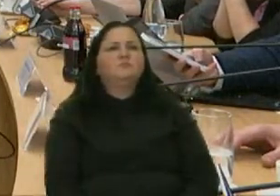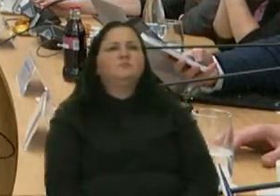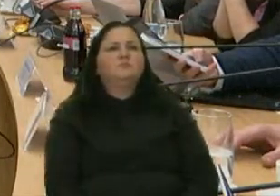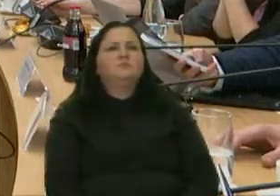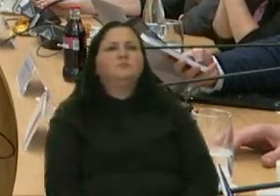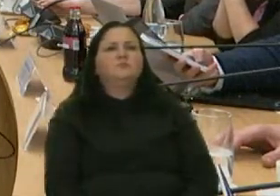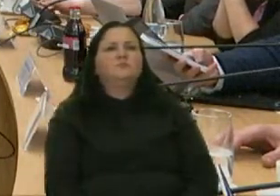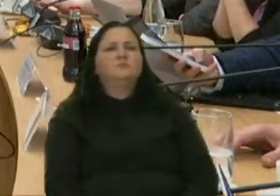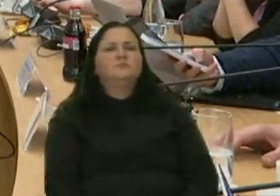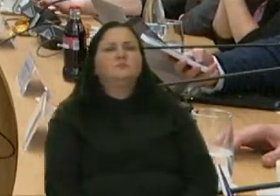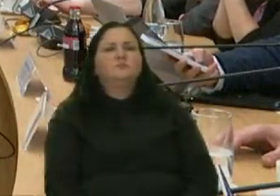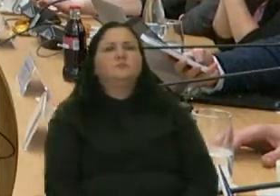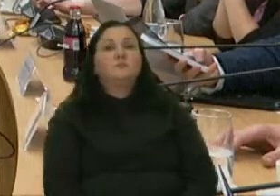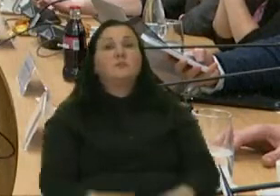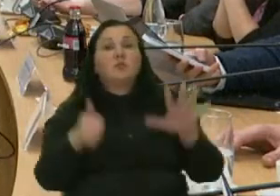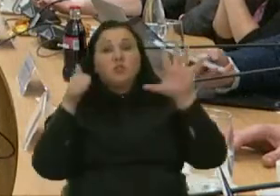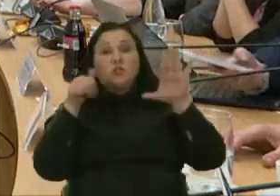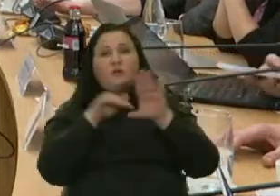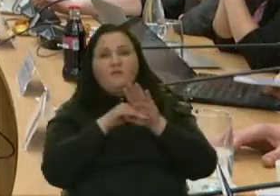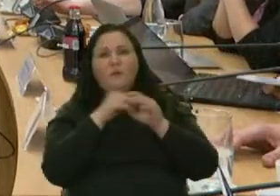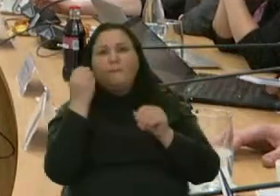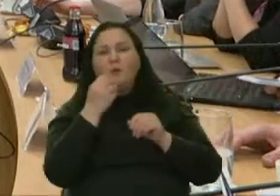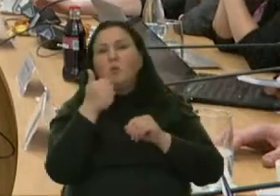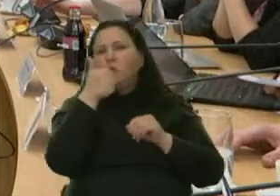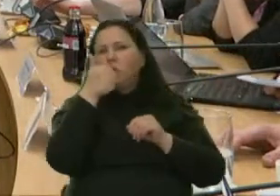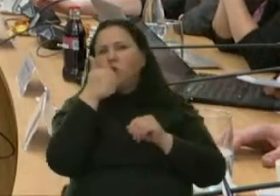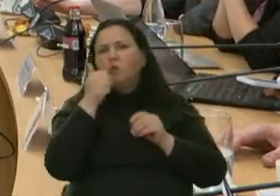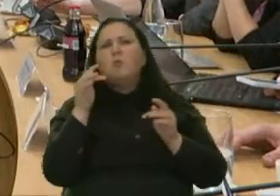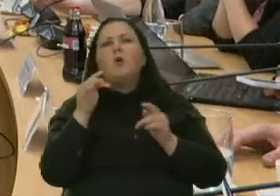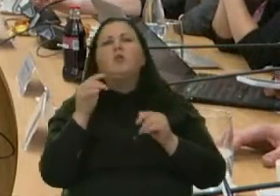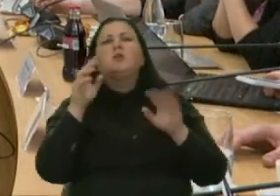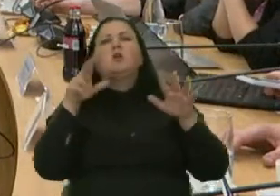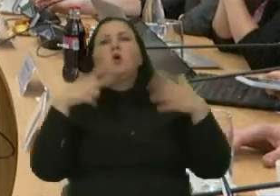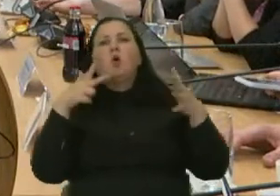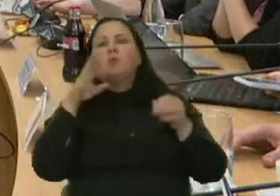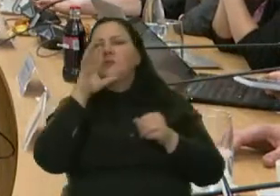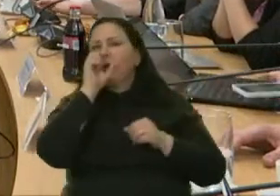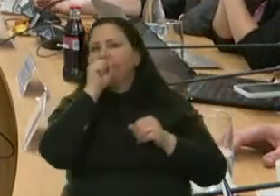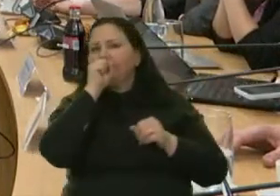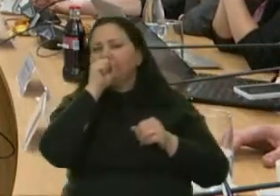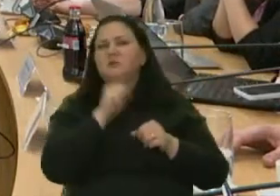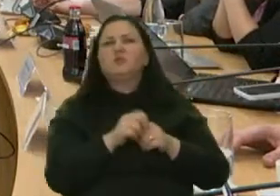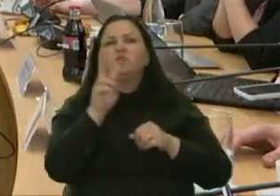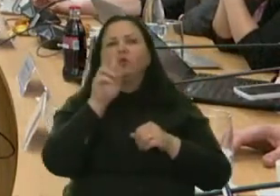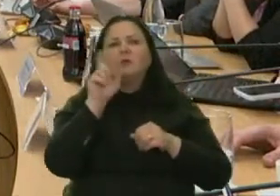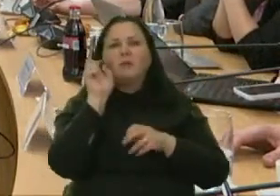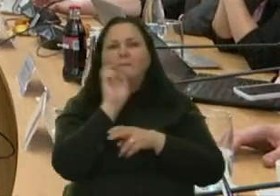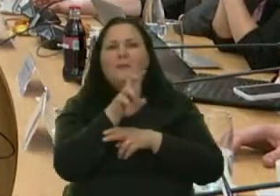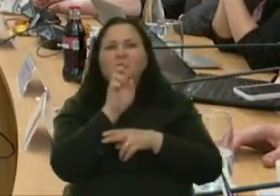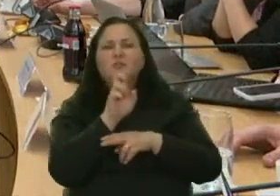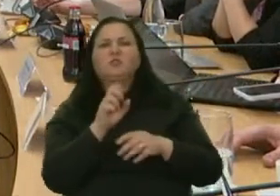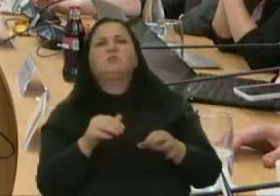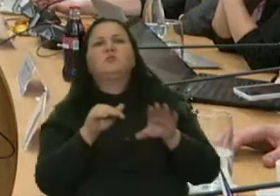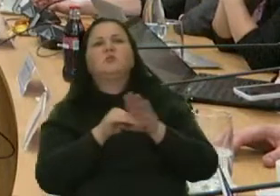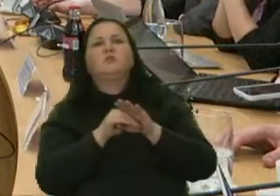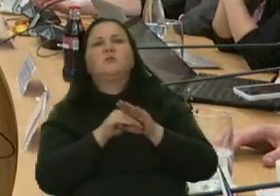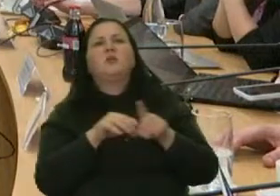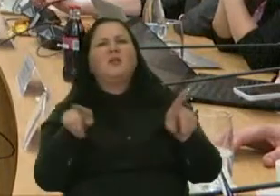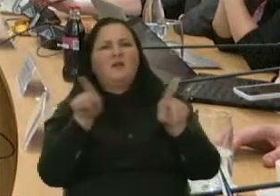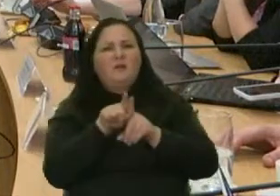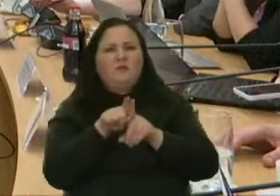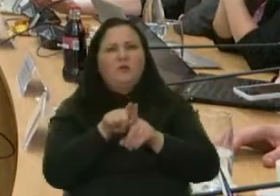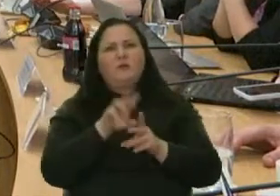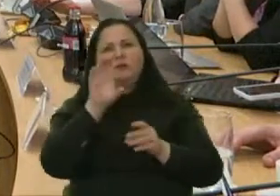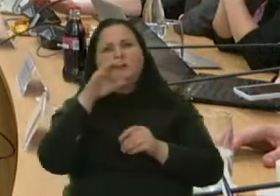3 șase voturi pentru un vot împotrivă 18 abțineri două neparticipării consilieri